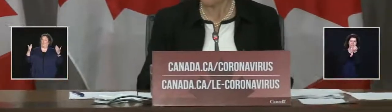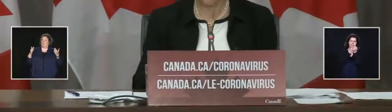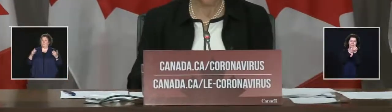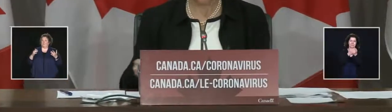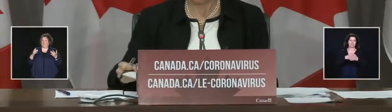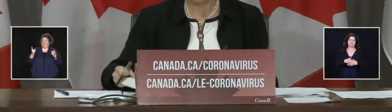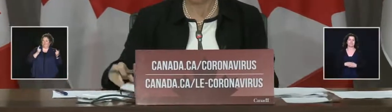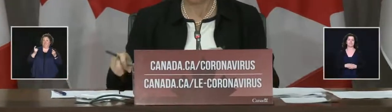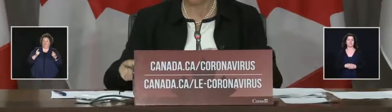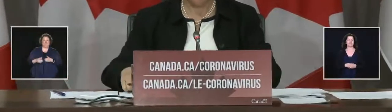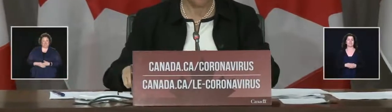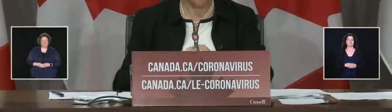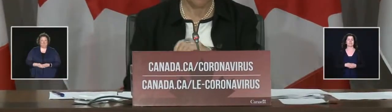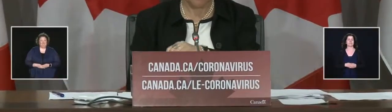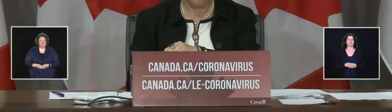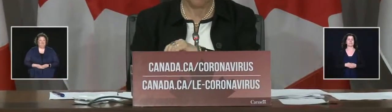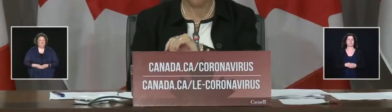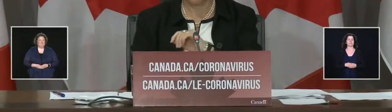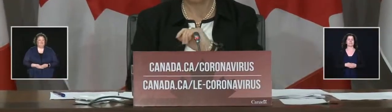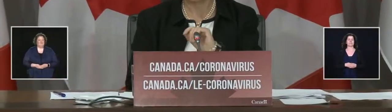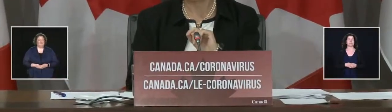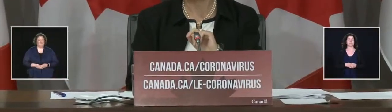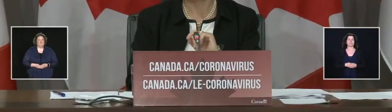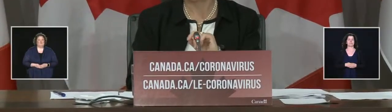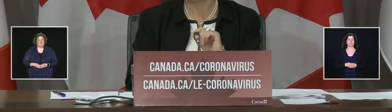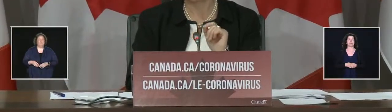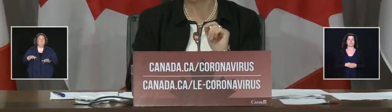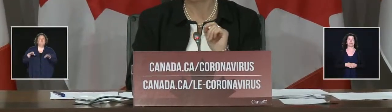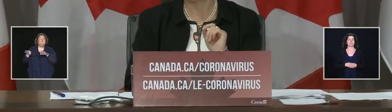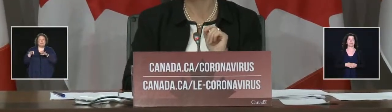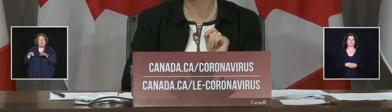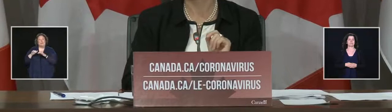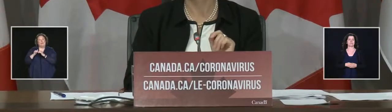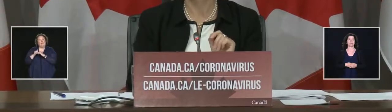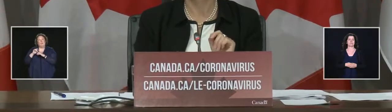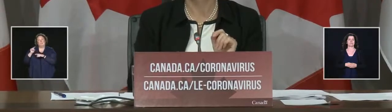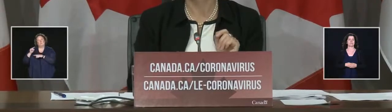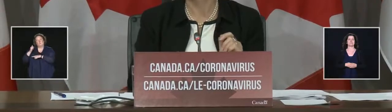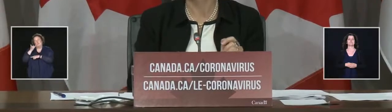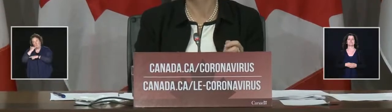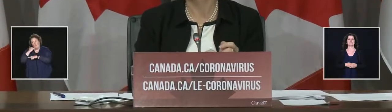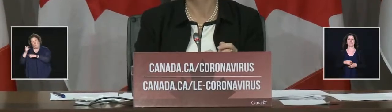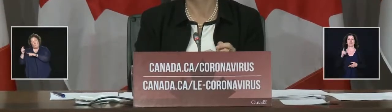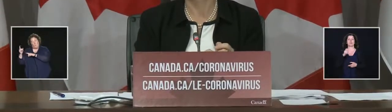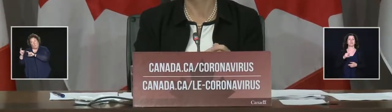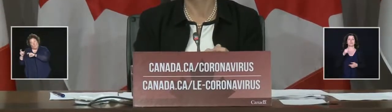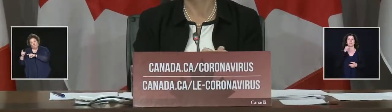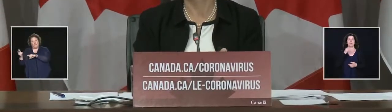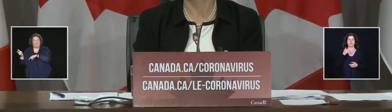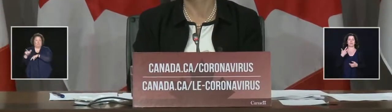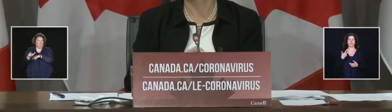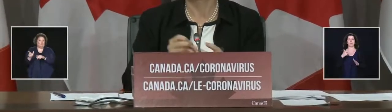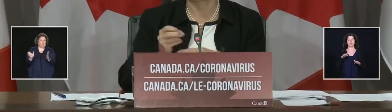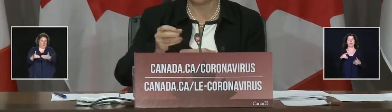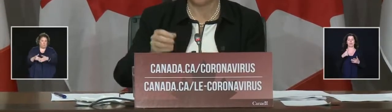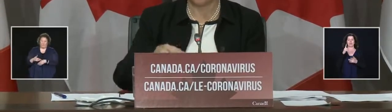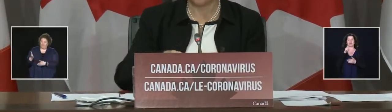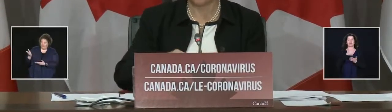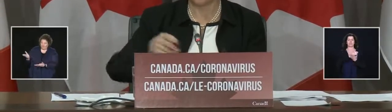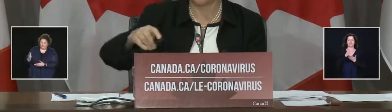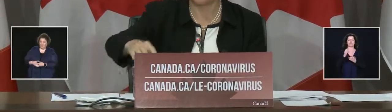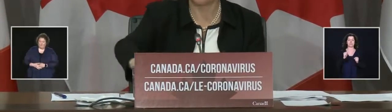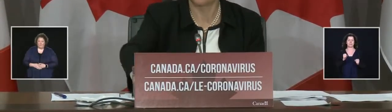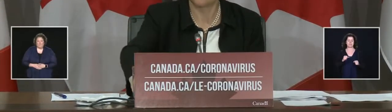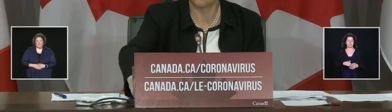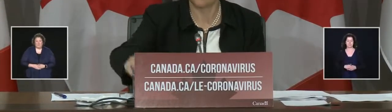start with three questions on the phone, one Merci, question, one follow-up. Au téléphone en premier, trois questions, une question, une question suivie. Opératrice. Thank you.